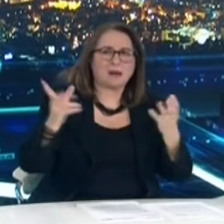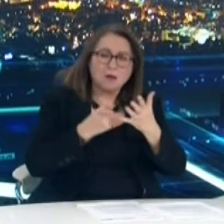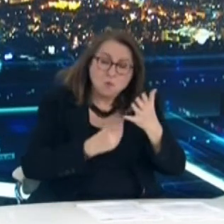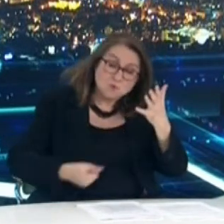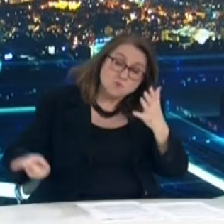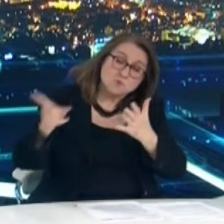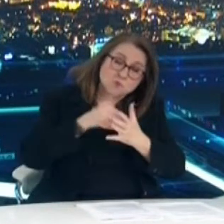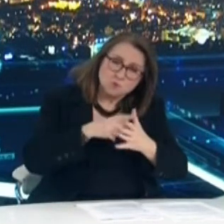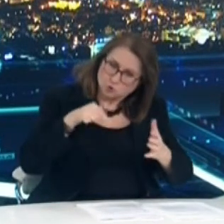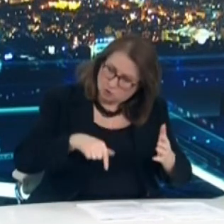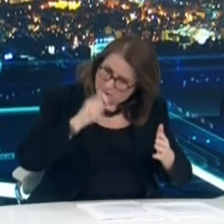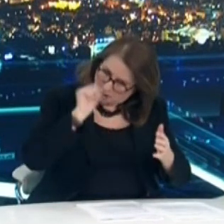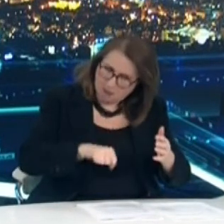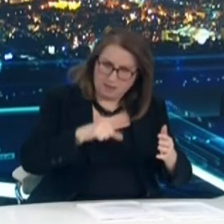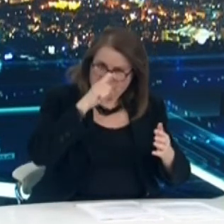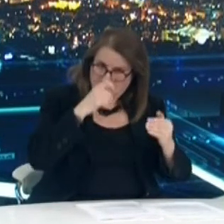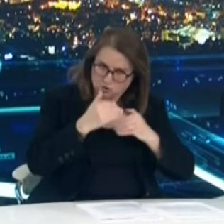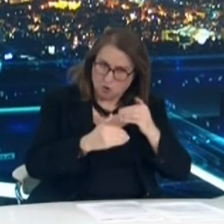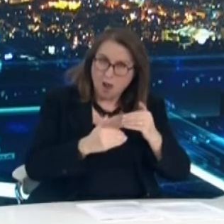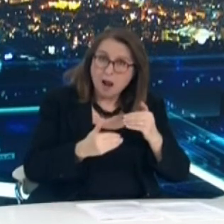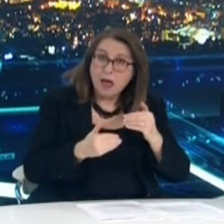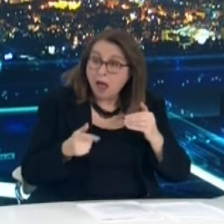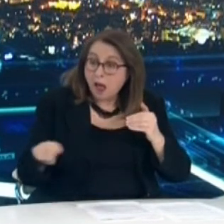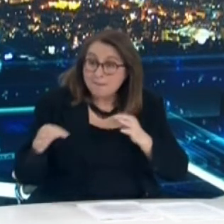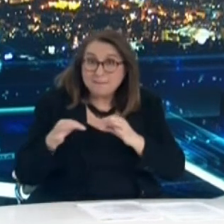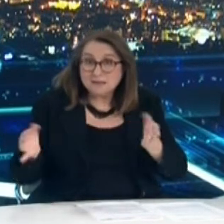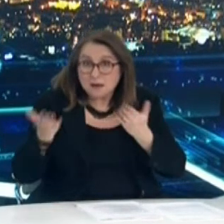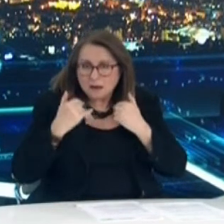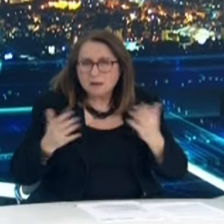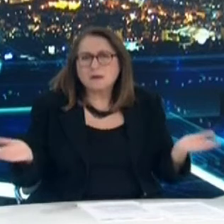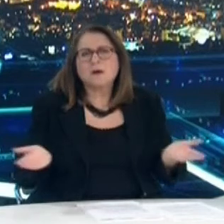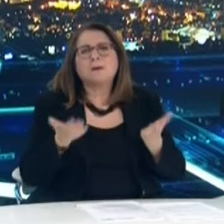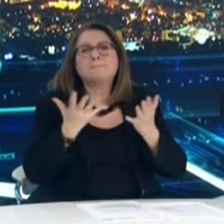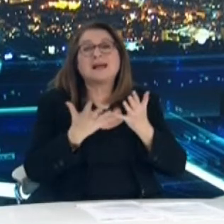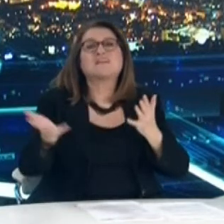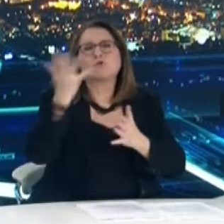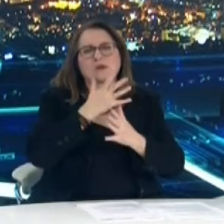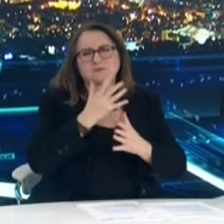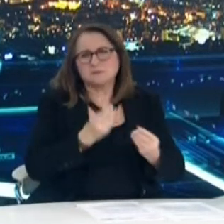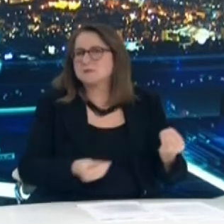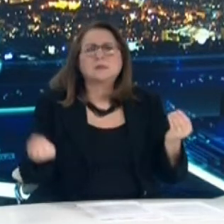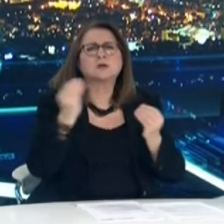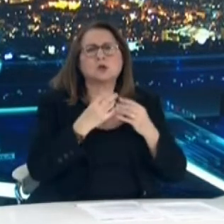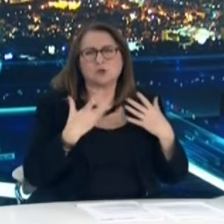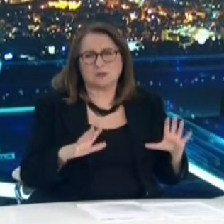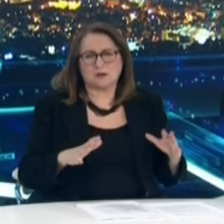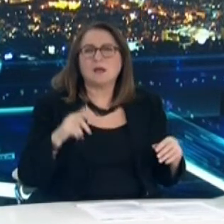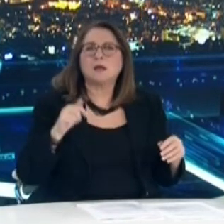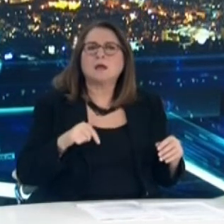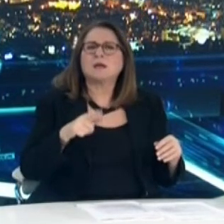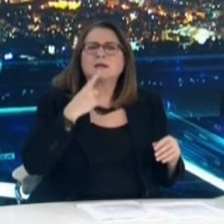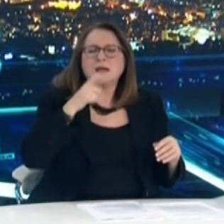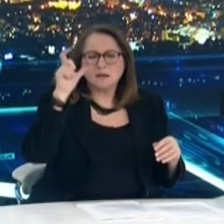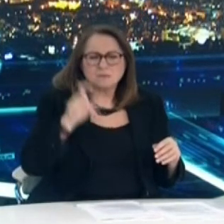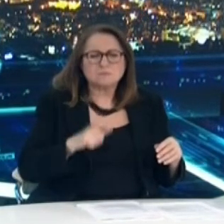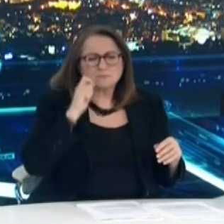Και σε ό,τι αφορά το συμβάν με τον διευθυντή του παθολογικού τομέα στο